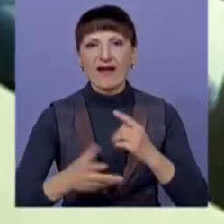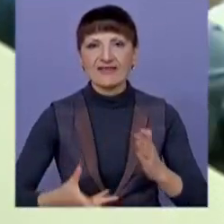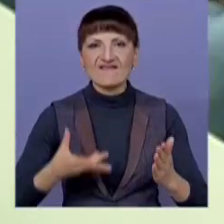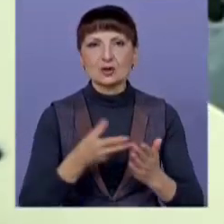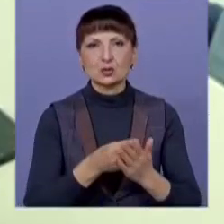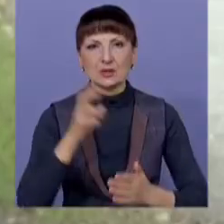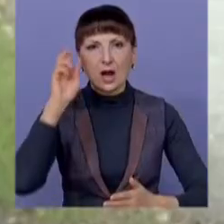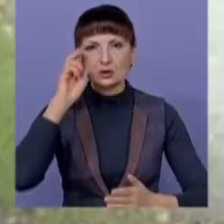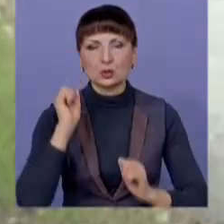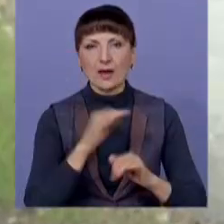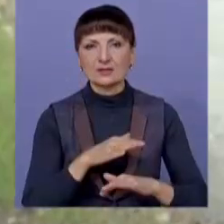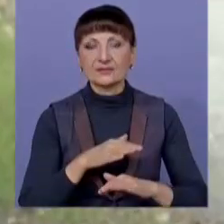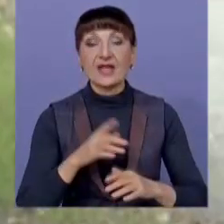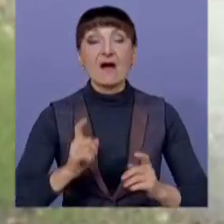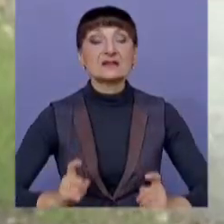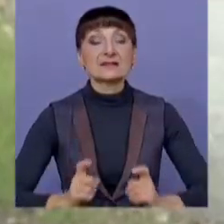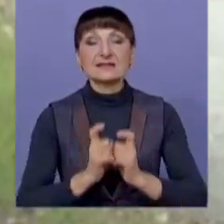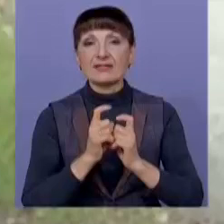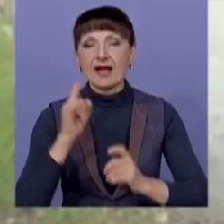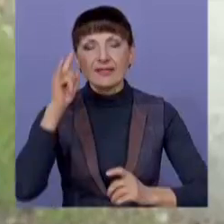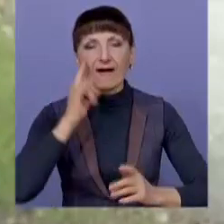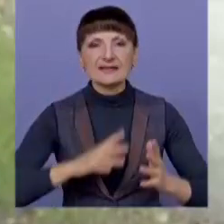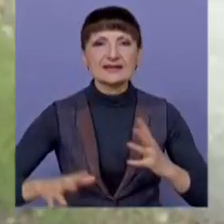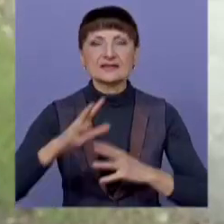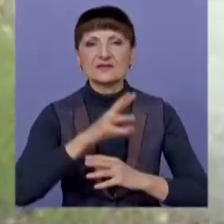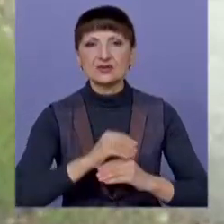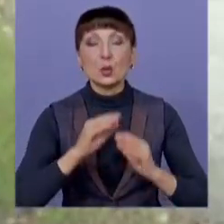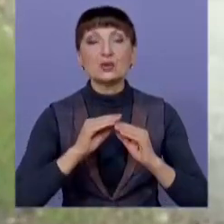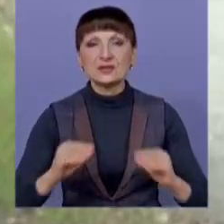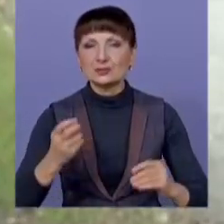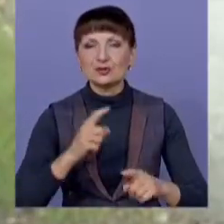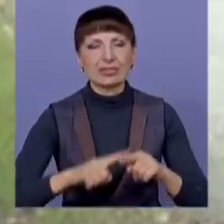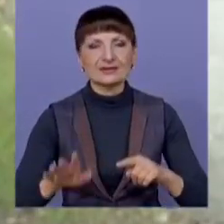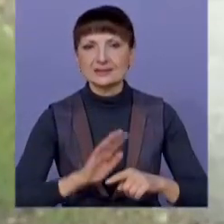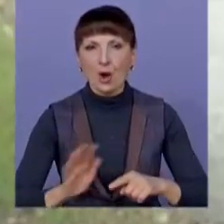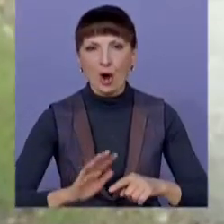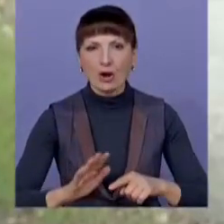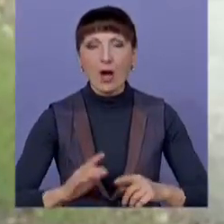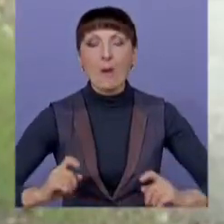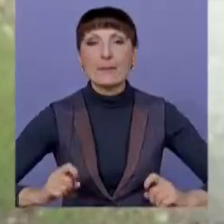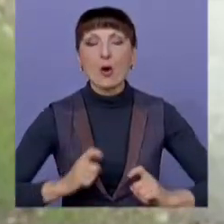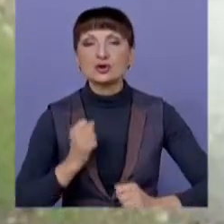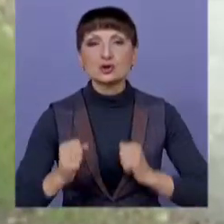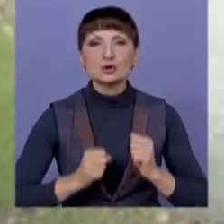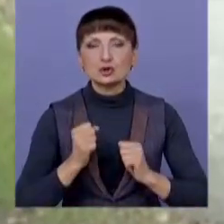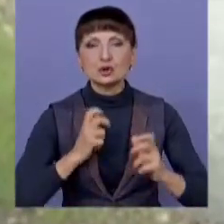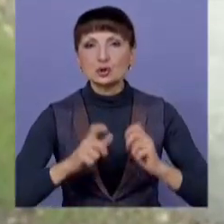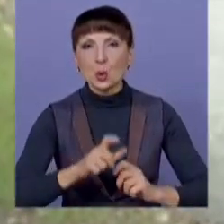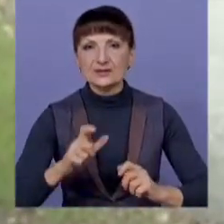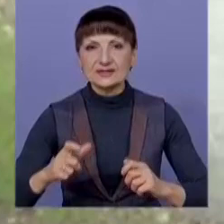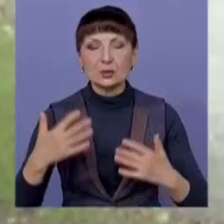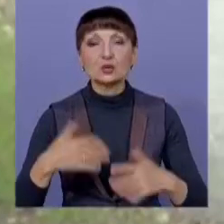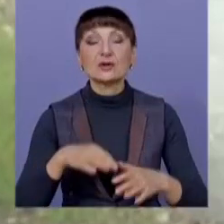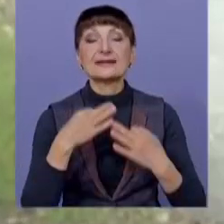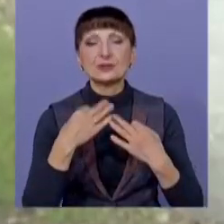государству. Отголоски этой прогремевшей на всю страну истории явно утихнут еще не скоро. Протестующим студентам вроде бы разрешили доучиться